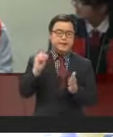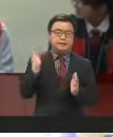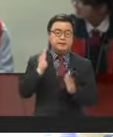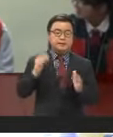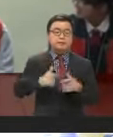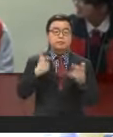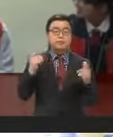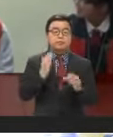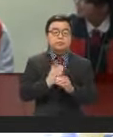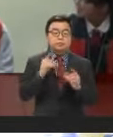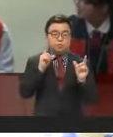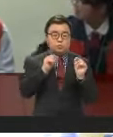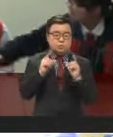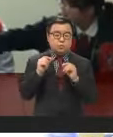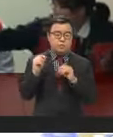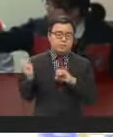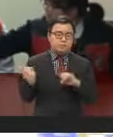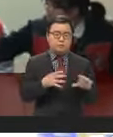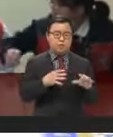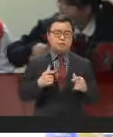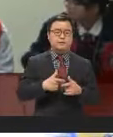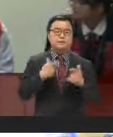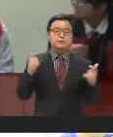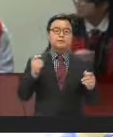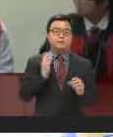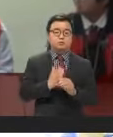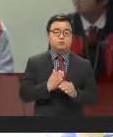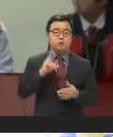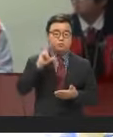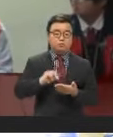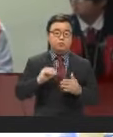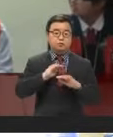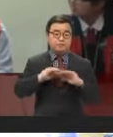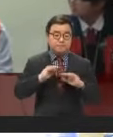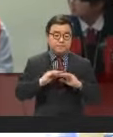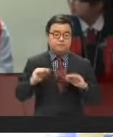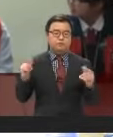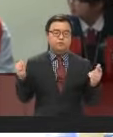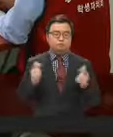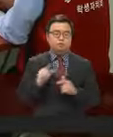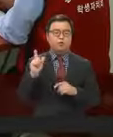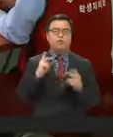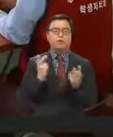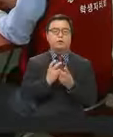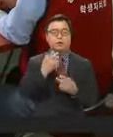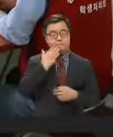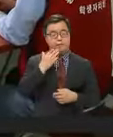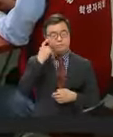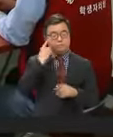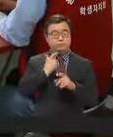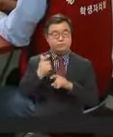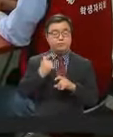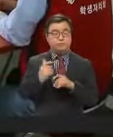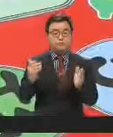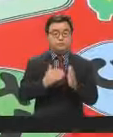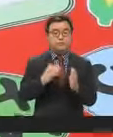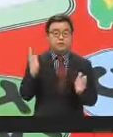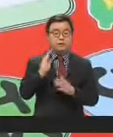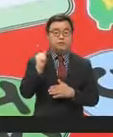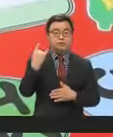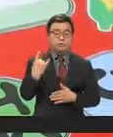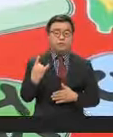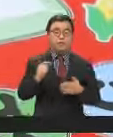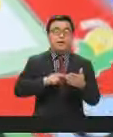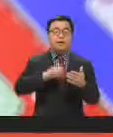쓰레기도 점점 많아져서 이 문제들을 어떻게 처음에 줄일 수 있을까 생각하고, 학생회에서는